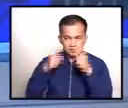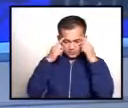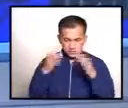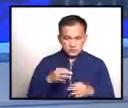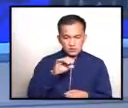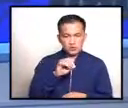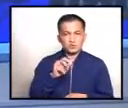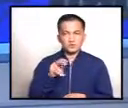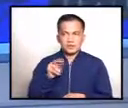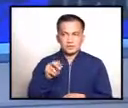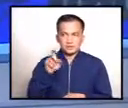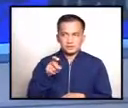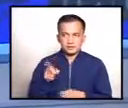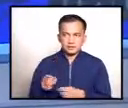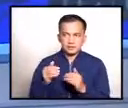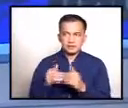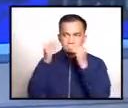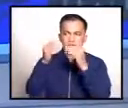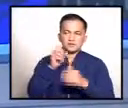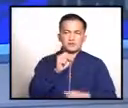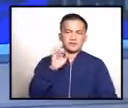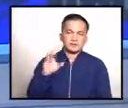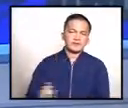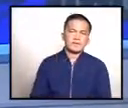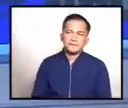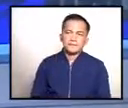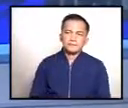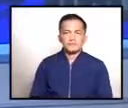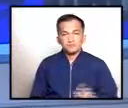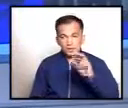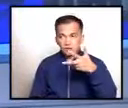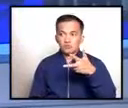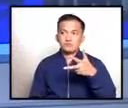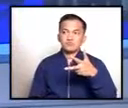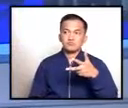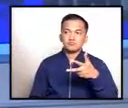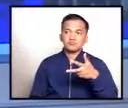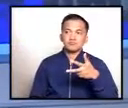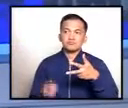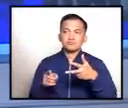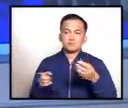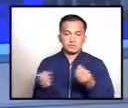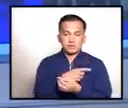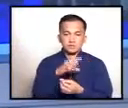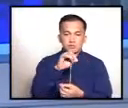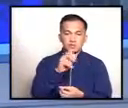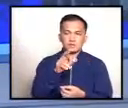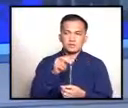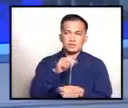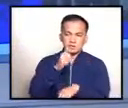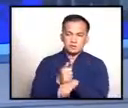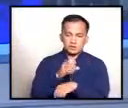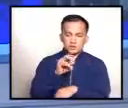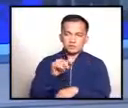desisyon ng ombudsman, kailangan mo pa siyang iakyat sa Korte Suprema. At pangatlo, matatanggal mo lang ang ombudsman at ang kanyang deputy